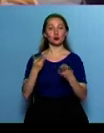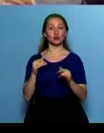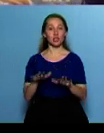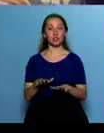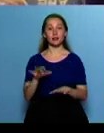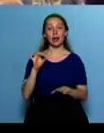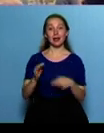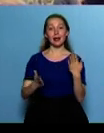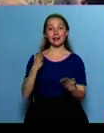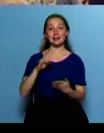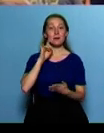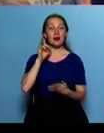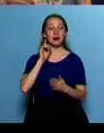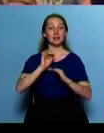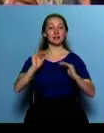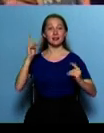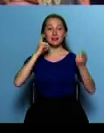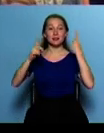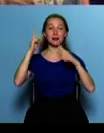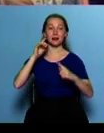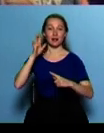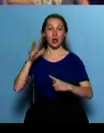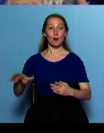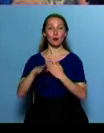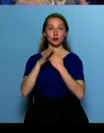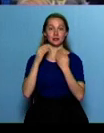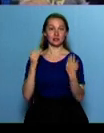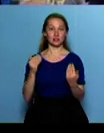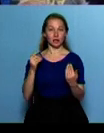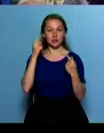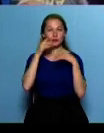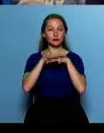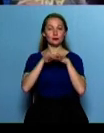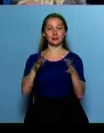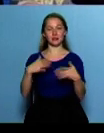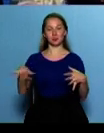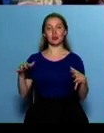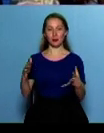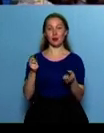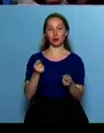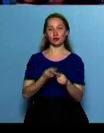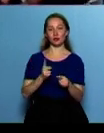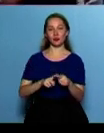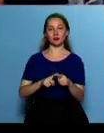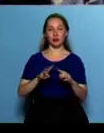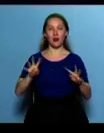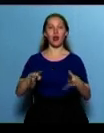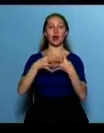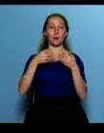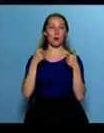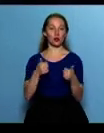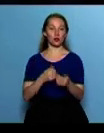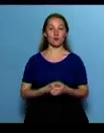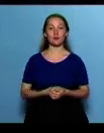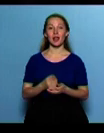И если молодые, юные изобретатели будут думать уже об этом сейчас, мне кажется, мы получим более гармоничное общество, более безопасное.